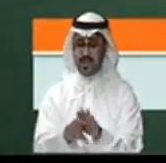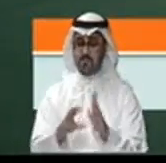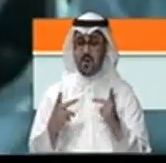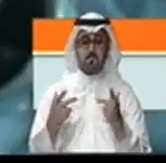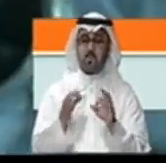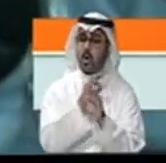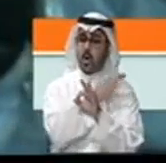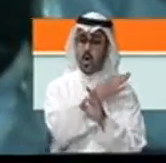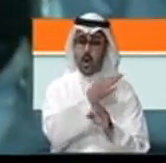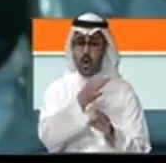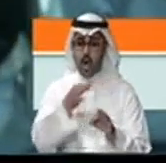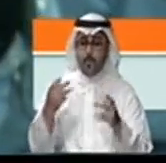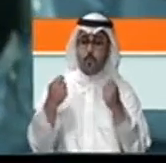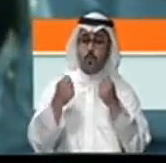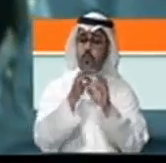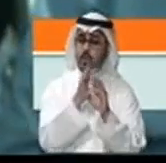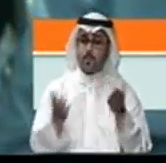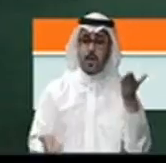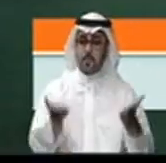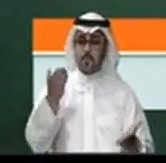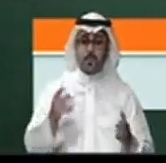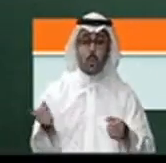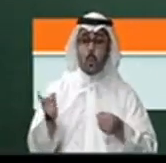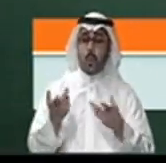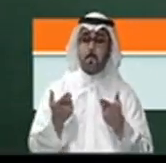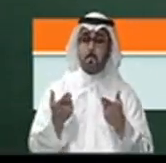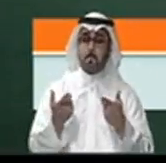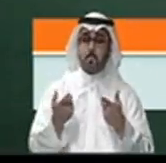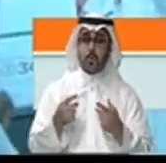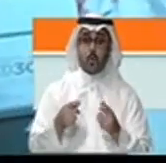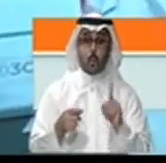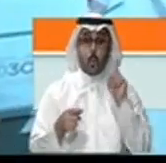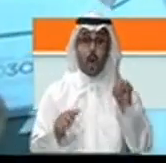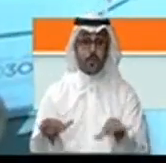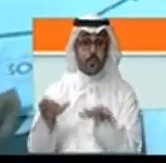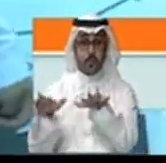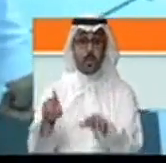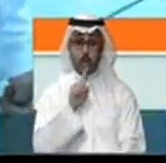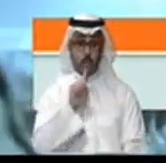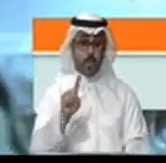2017 حتى نهاية يوليو العام الماضي وصل إلى 1.1 مليار